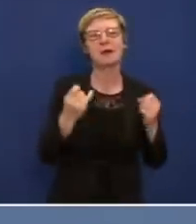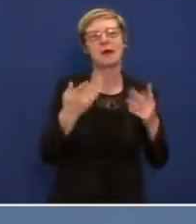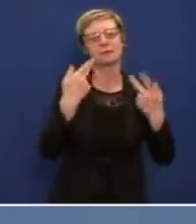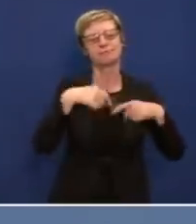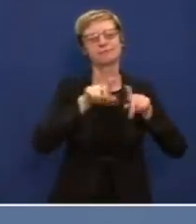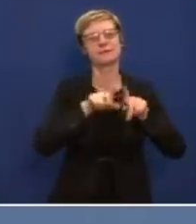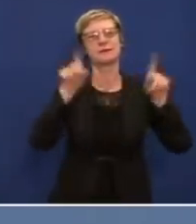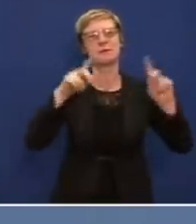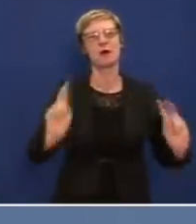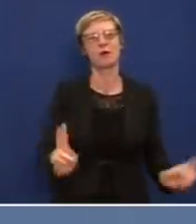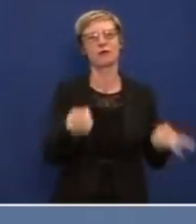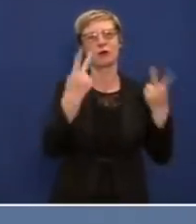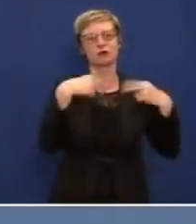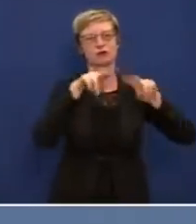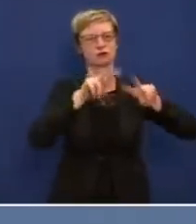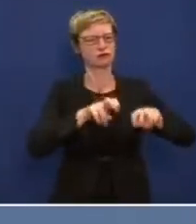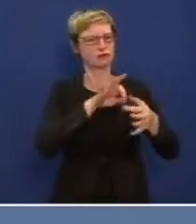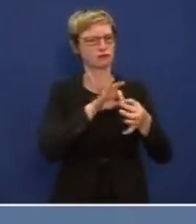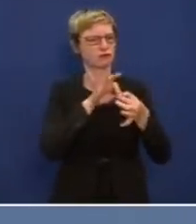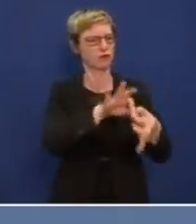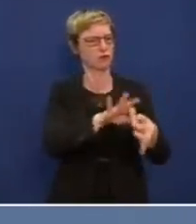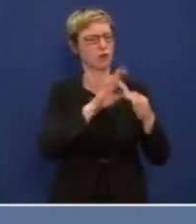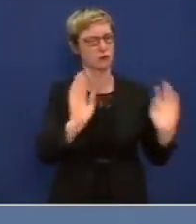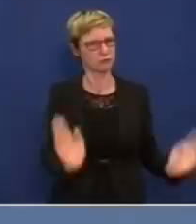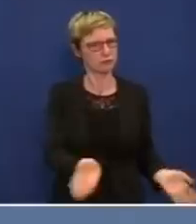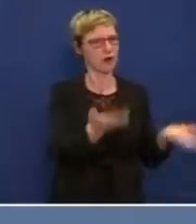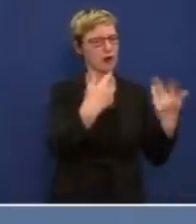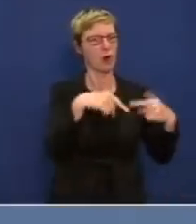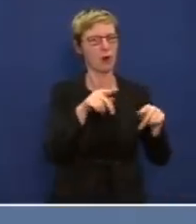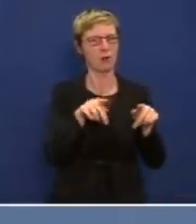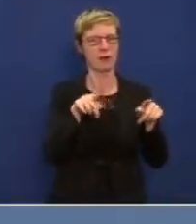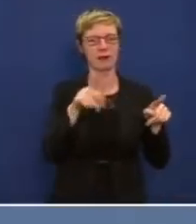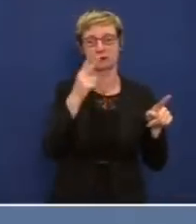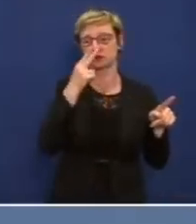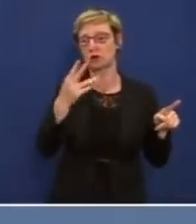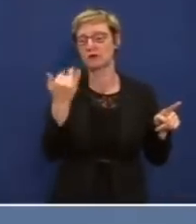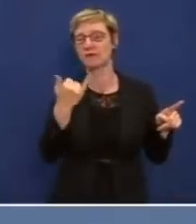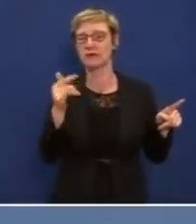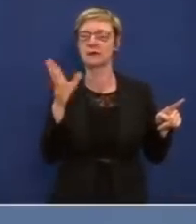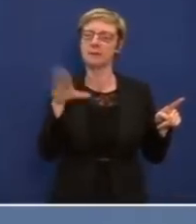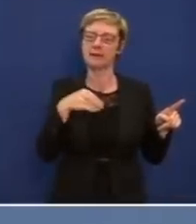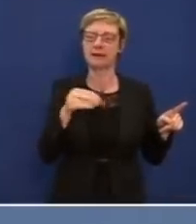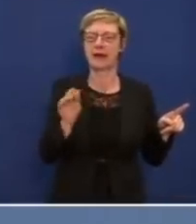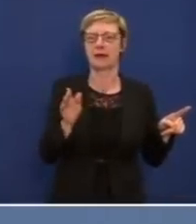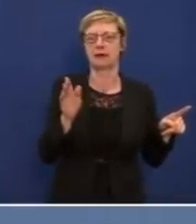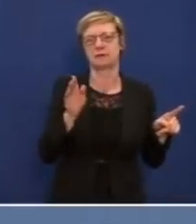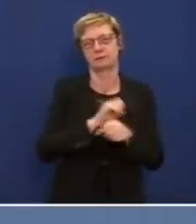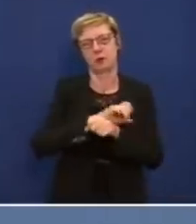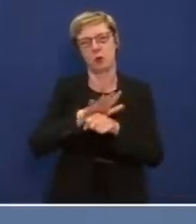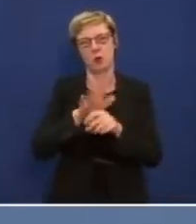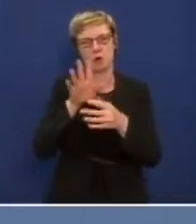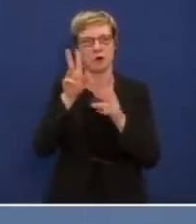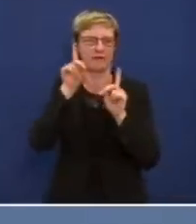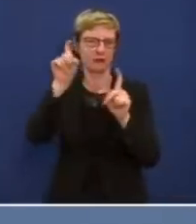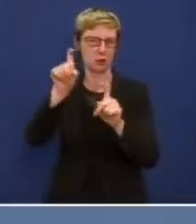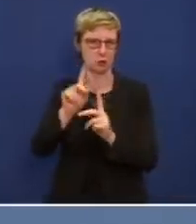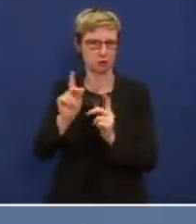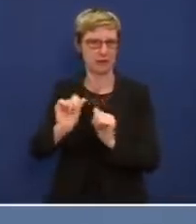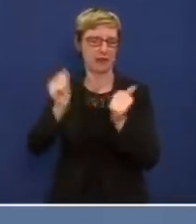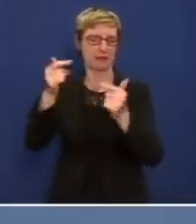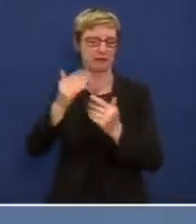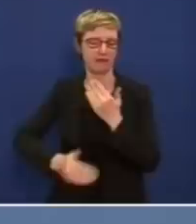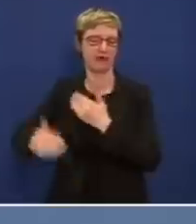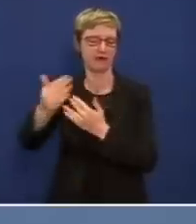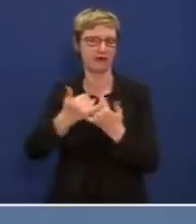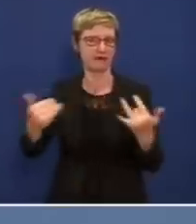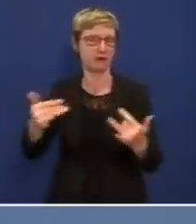um die Frage, wie wir besser und dauerhaft mit diesem Virus werden leben können, leben auch lernen können. Das Virus wird bleiben. Die